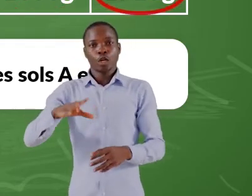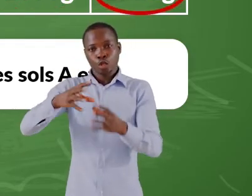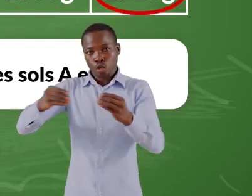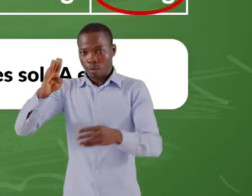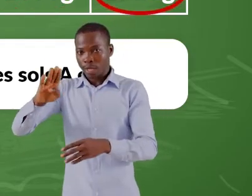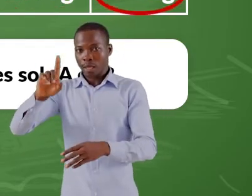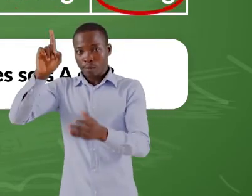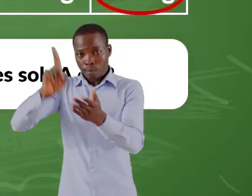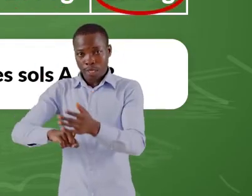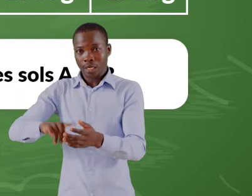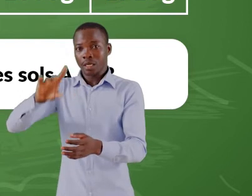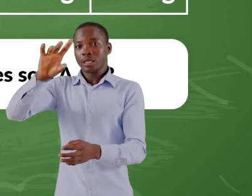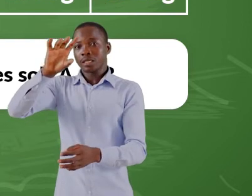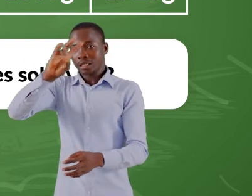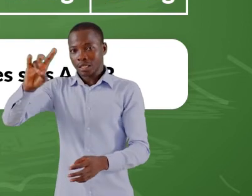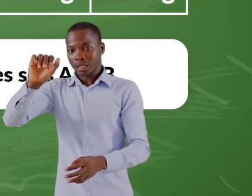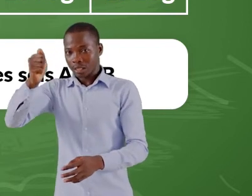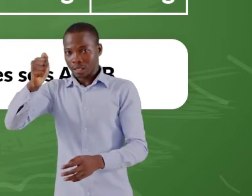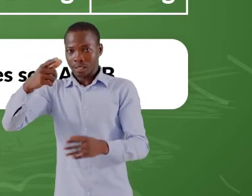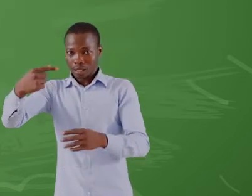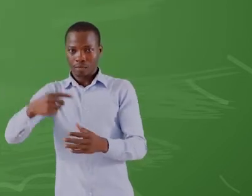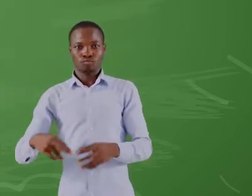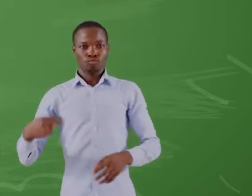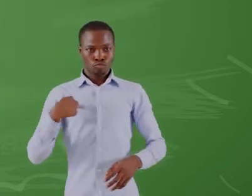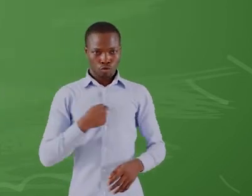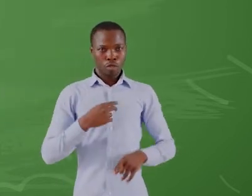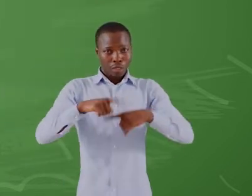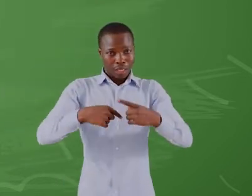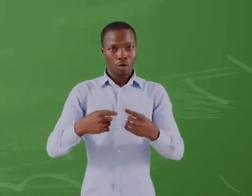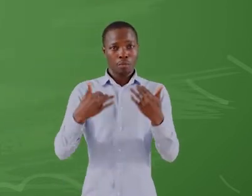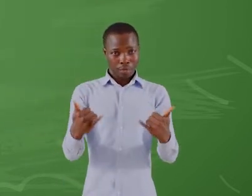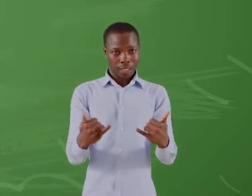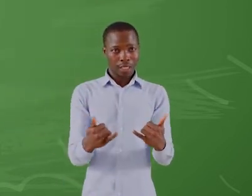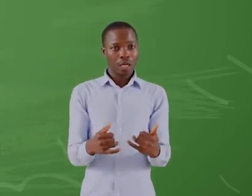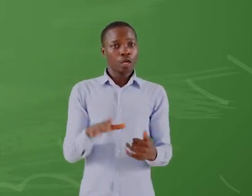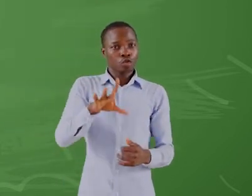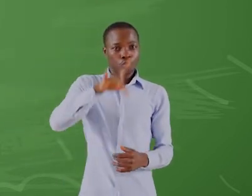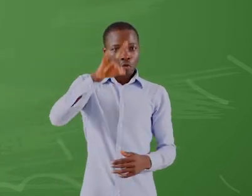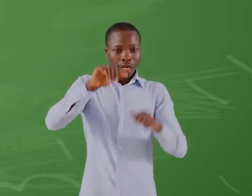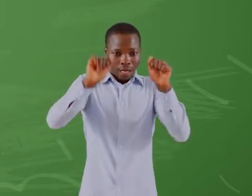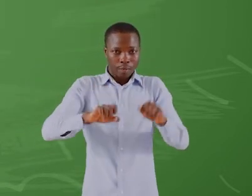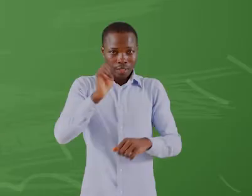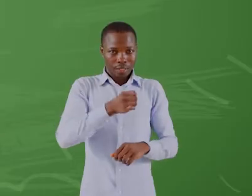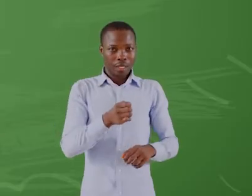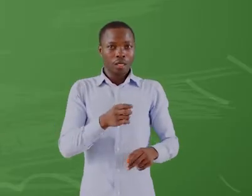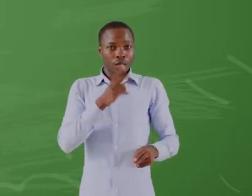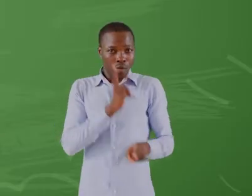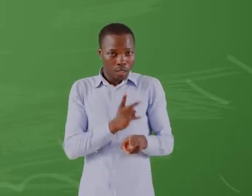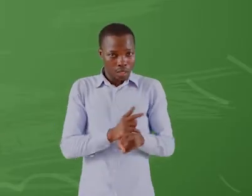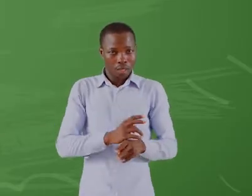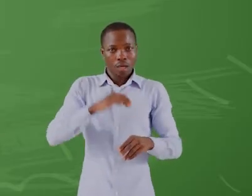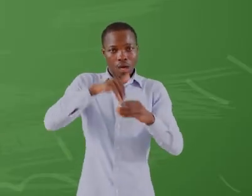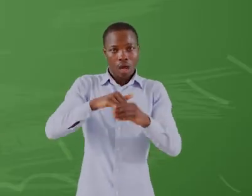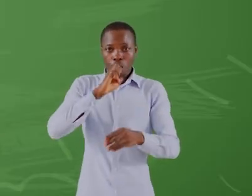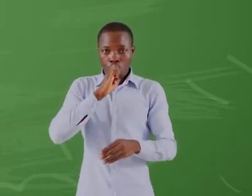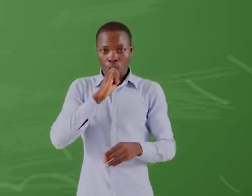grammes. Nous allons déterminer la capacité de rétention en